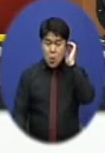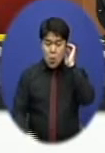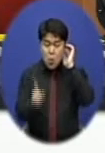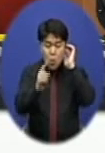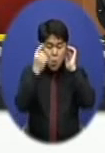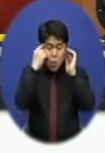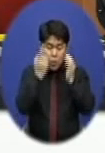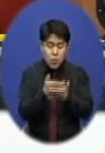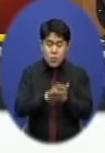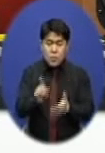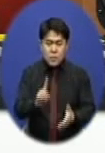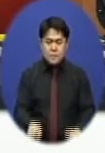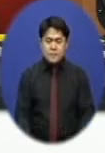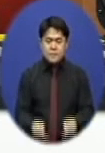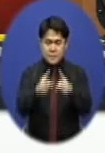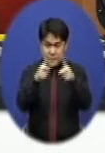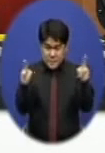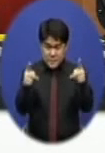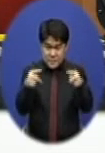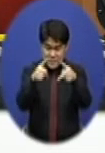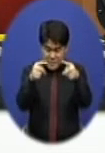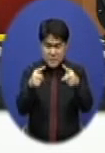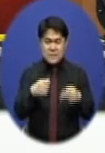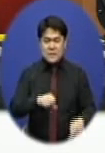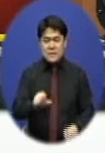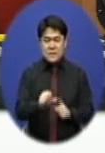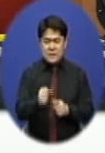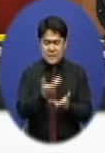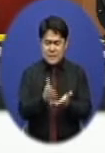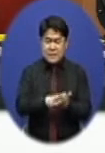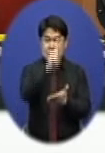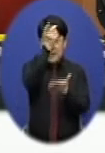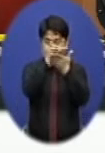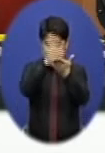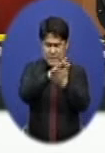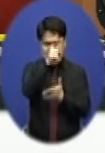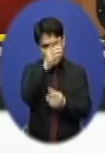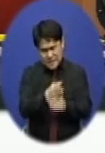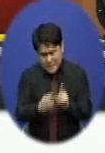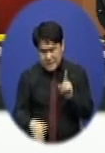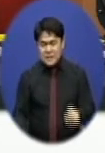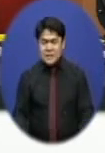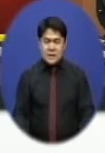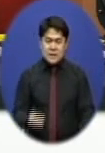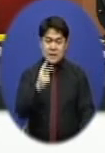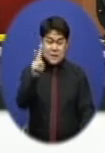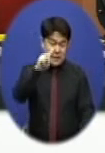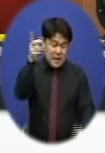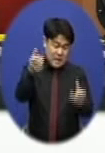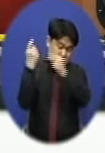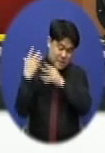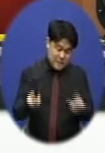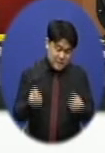어디를 수리하셨어요? 2층 아래층 우리 아들놈이 리모델링 싹 한답니다. 아, 그래갖고 텔레비도 다